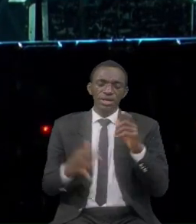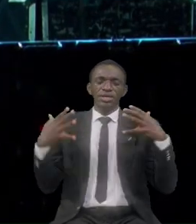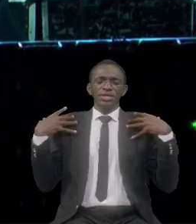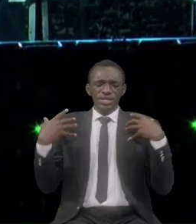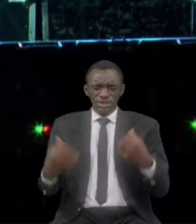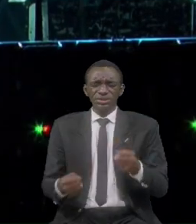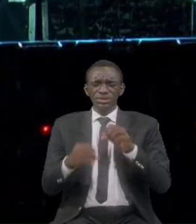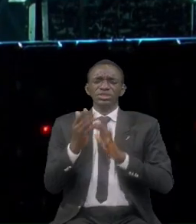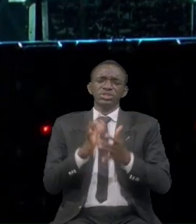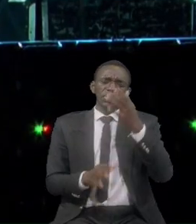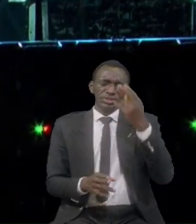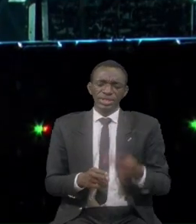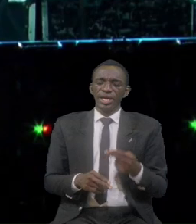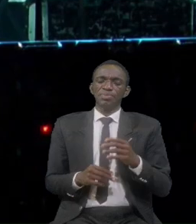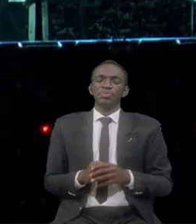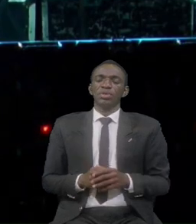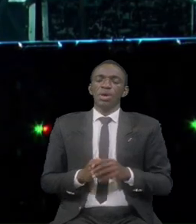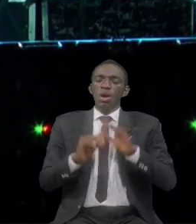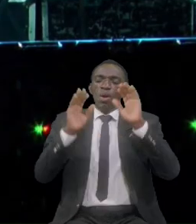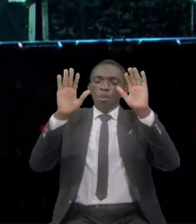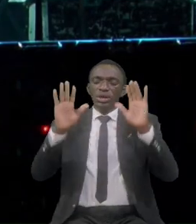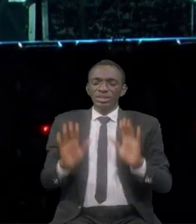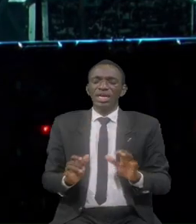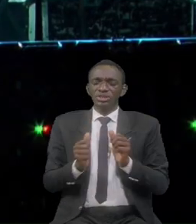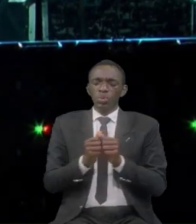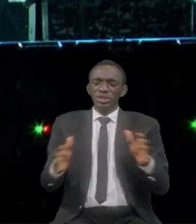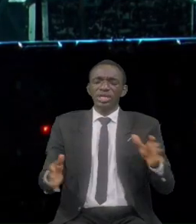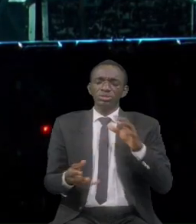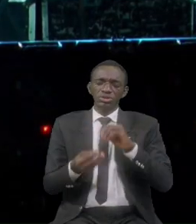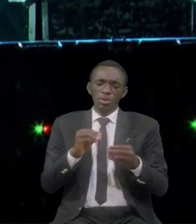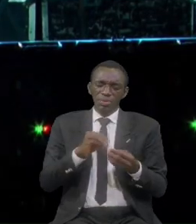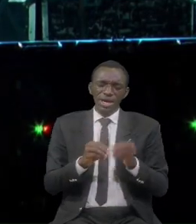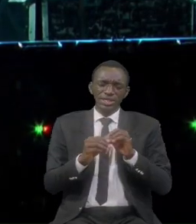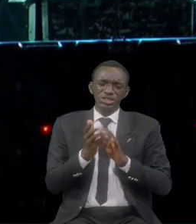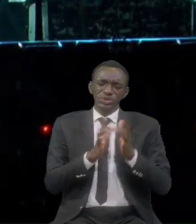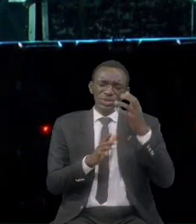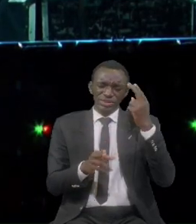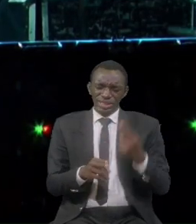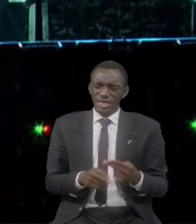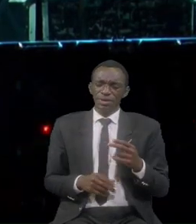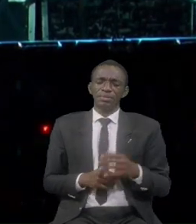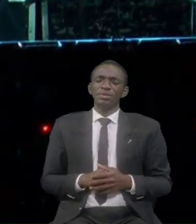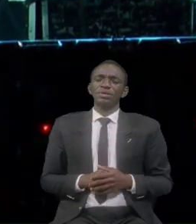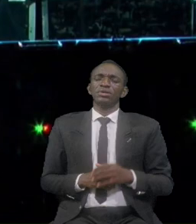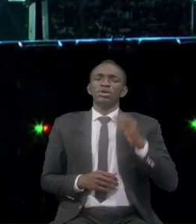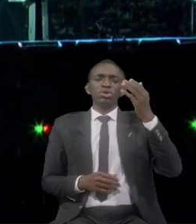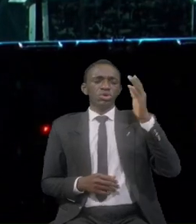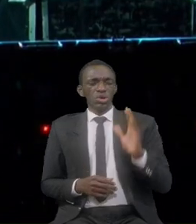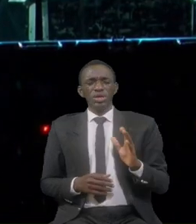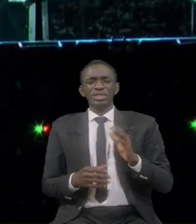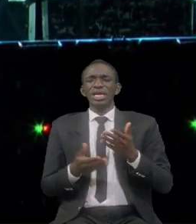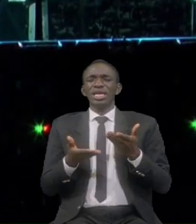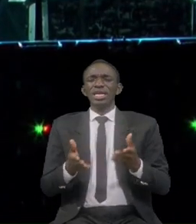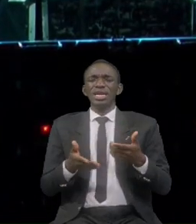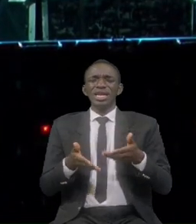kayuhan. Wonders without number. Ang kaybulungan na dili maihap. Lord, let there be confirmation.